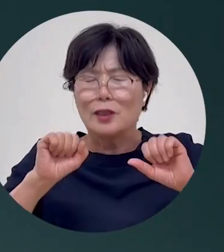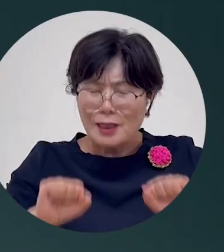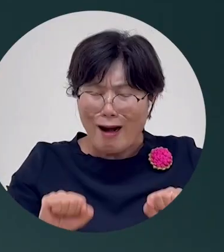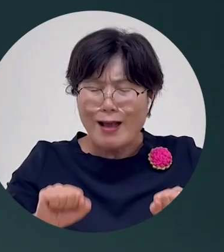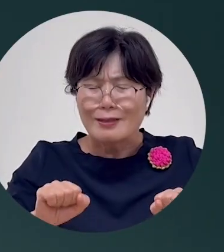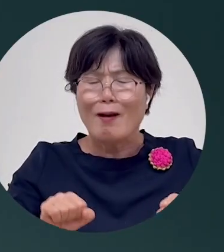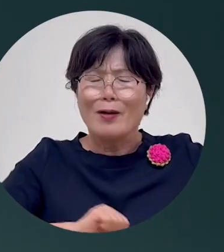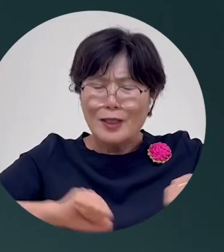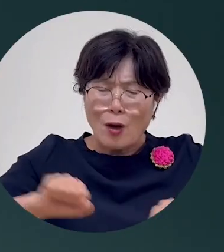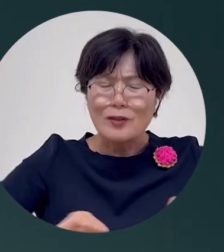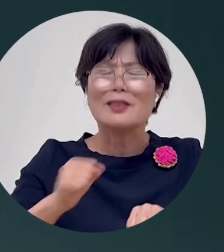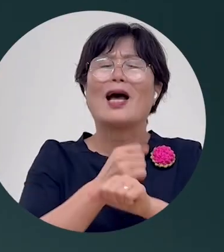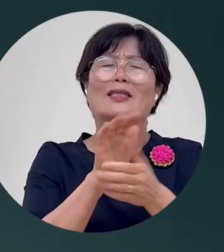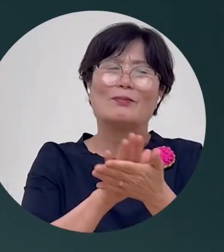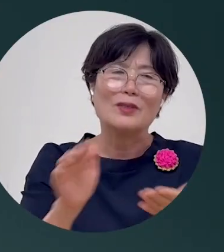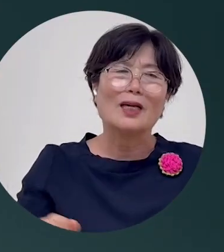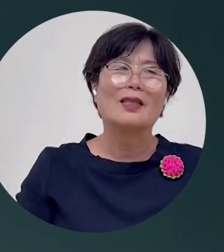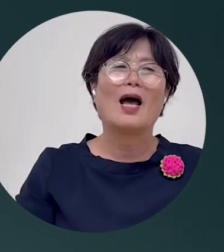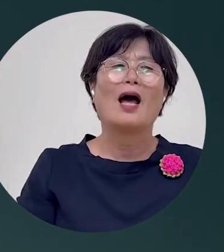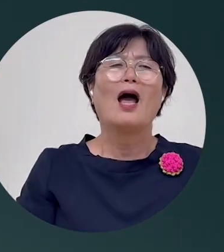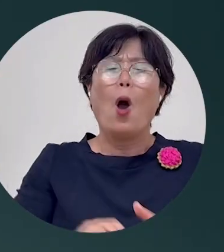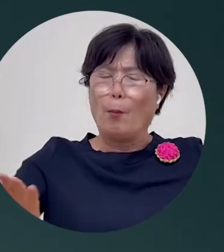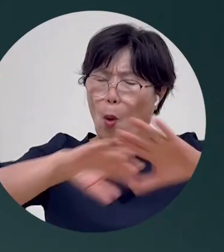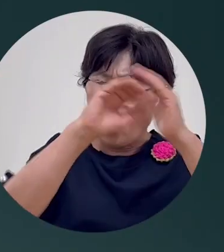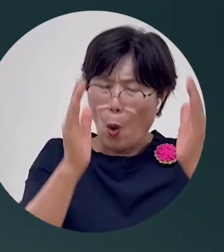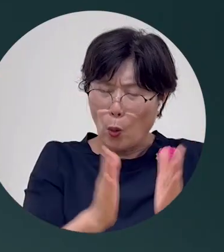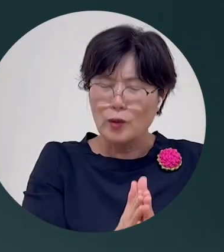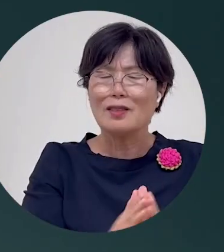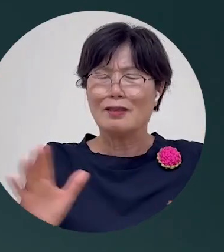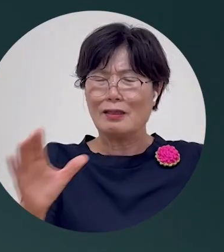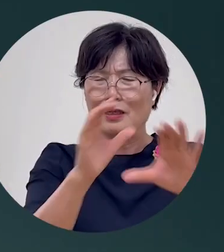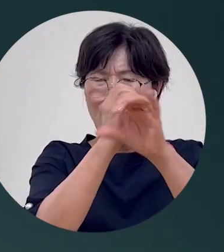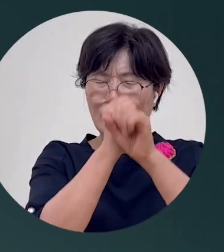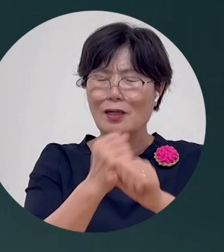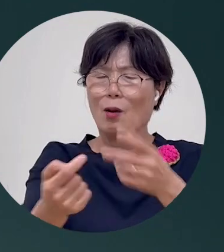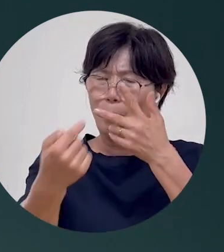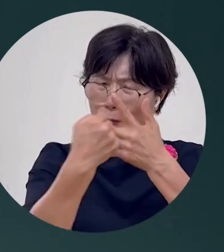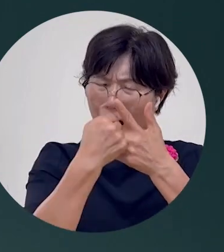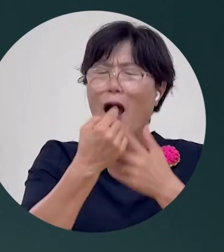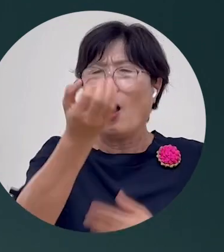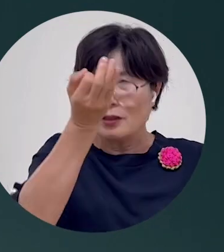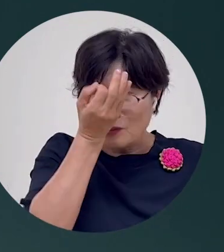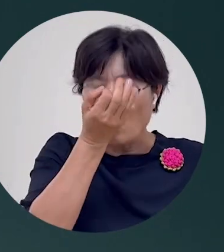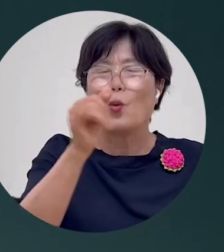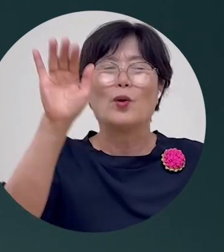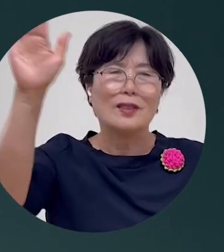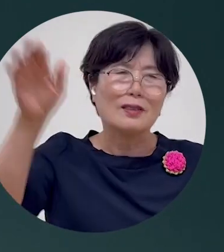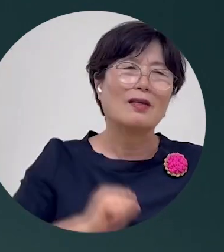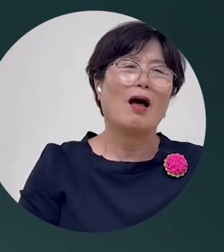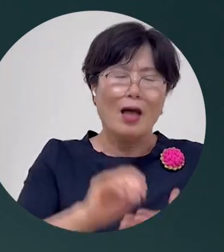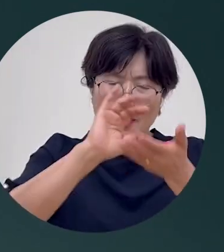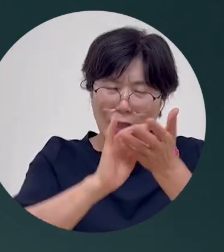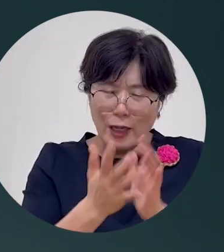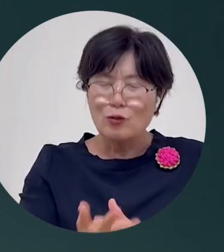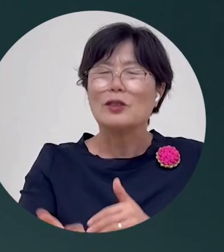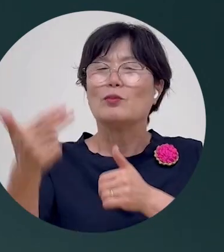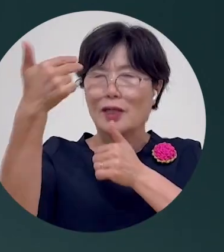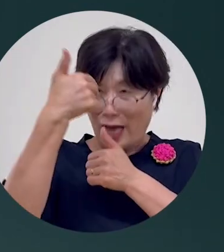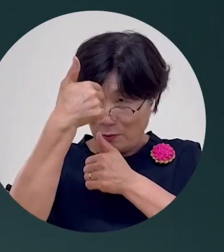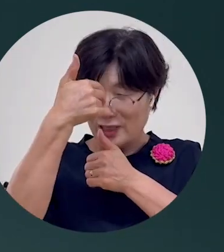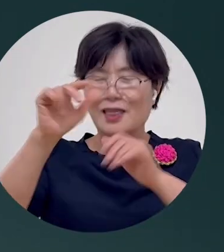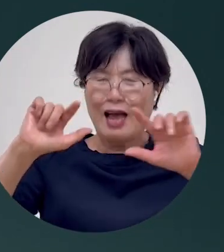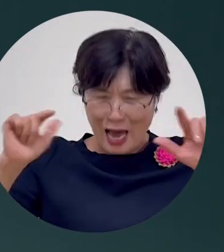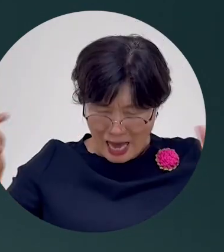역사하시면서 우리의 모든 것을 지켜보고 계십니다. 우리 예수님이 보시는 것은 감시가